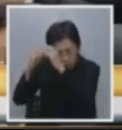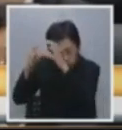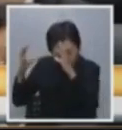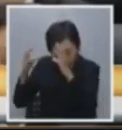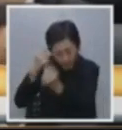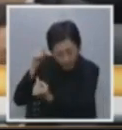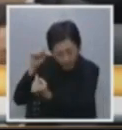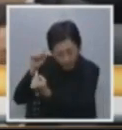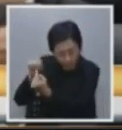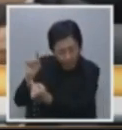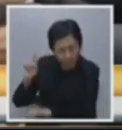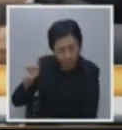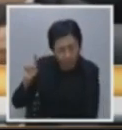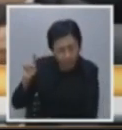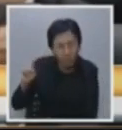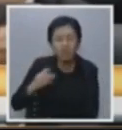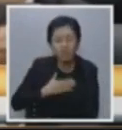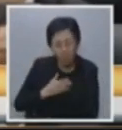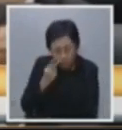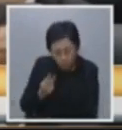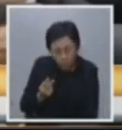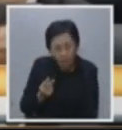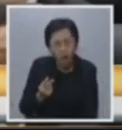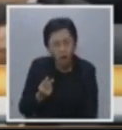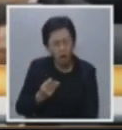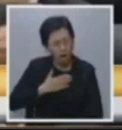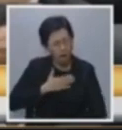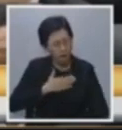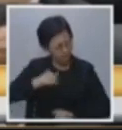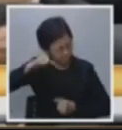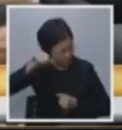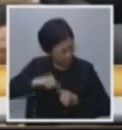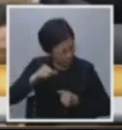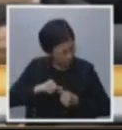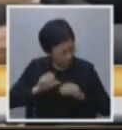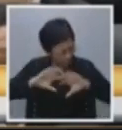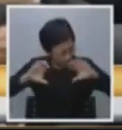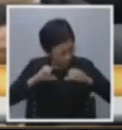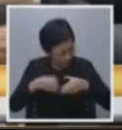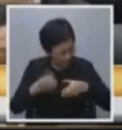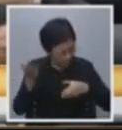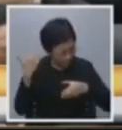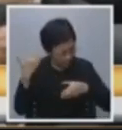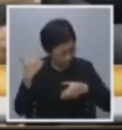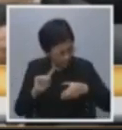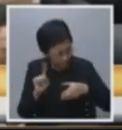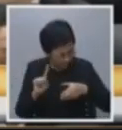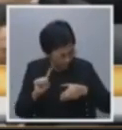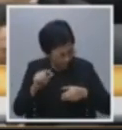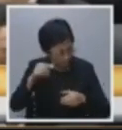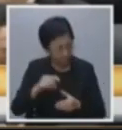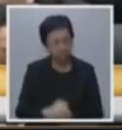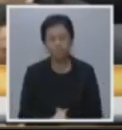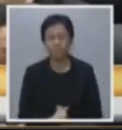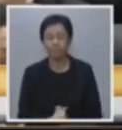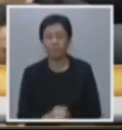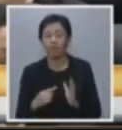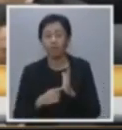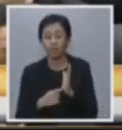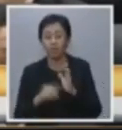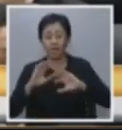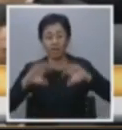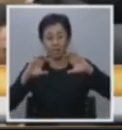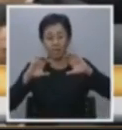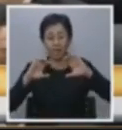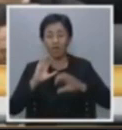จของรัฐบาลเราต้องมาดูว่าภาพจำที่เรามีต่อแต่รัฐบาลนั้นคืออะไรในกรณีของรัฐบาลยกตัวอย่